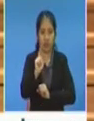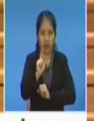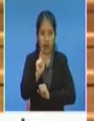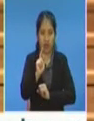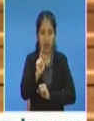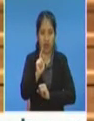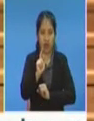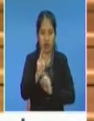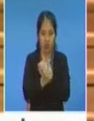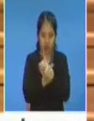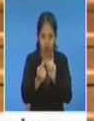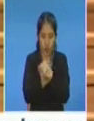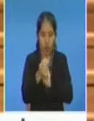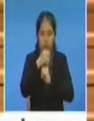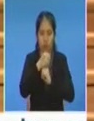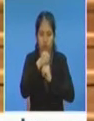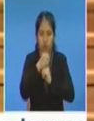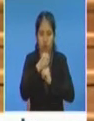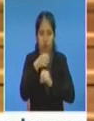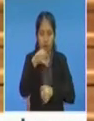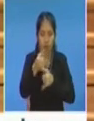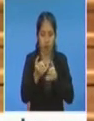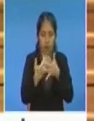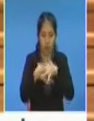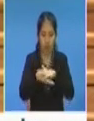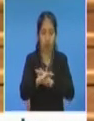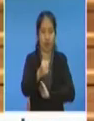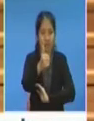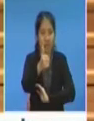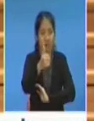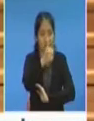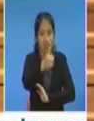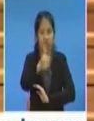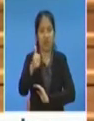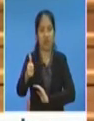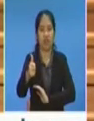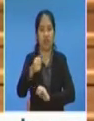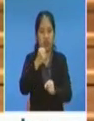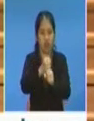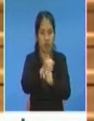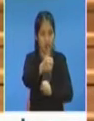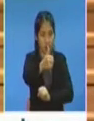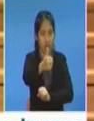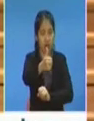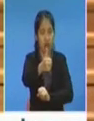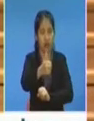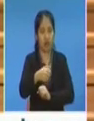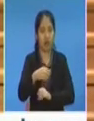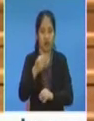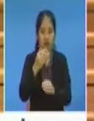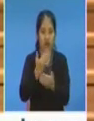างมีคุณค่าได้มีงานทำได้ทำงานได้มีราย